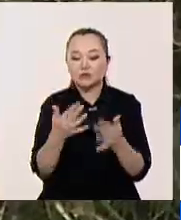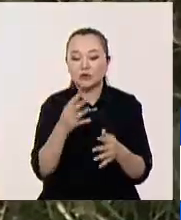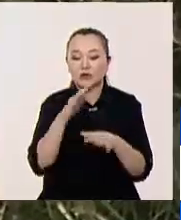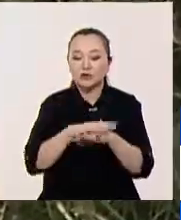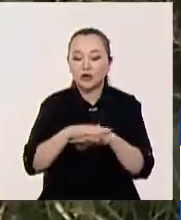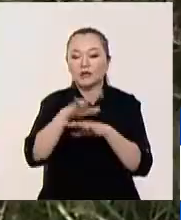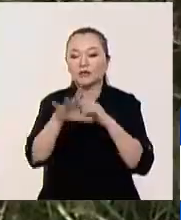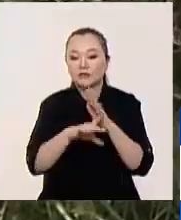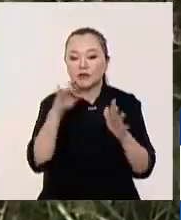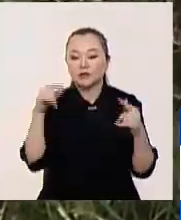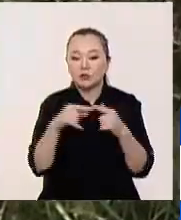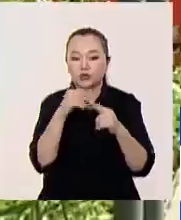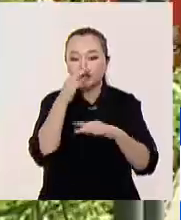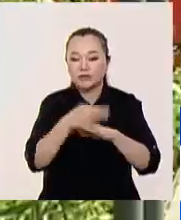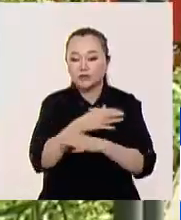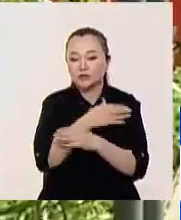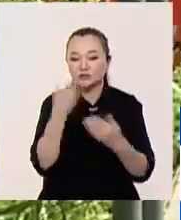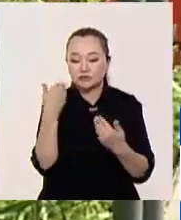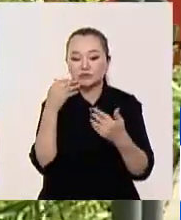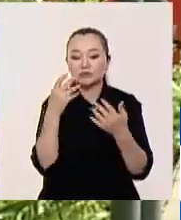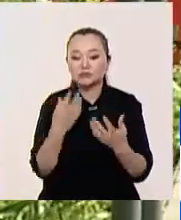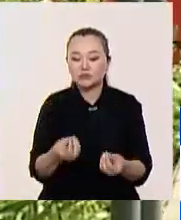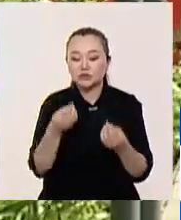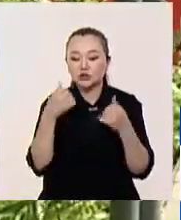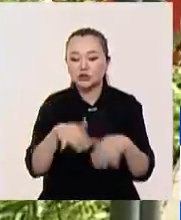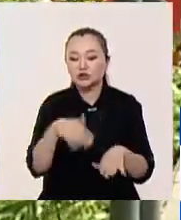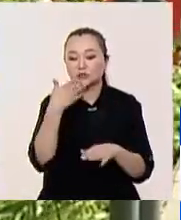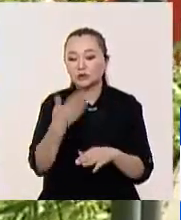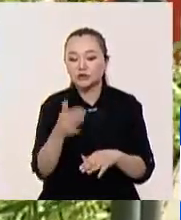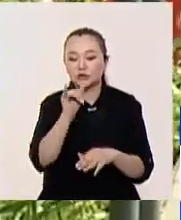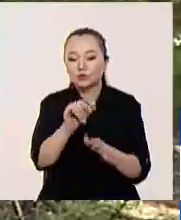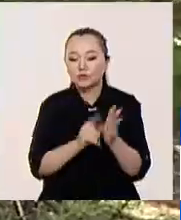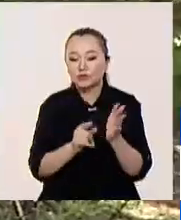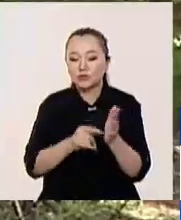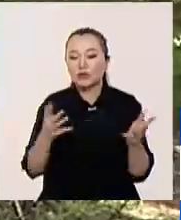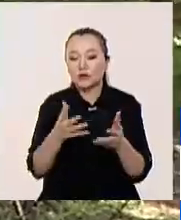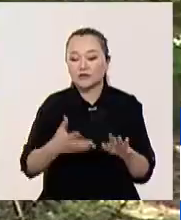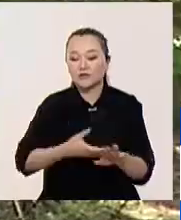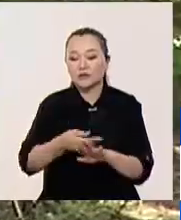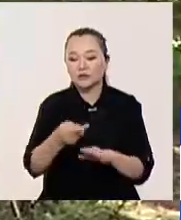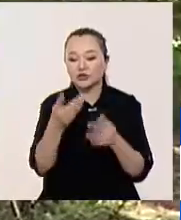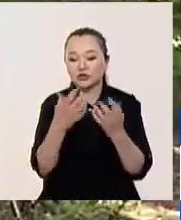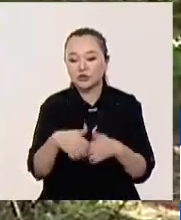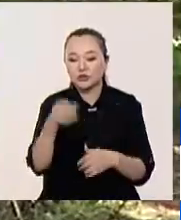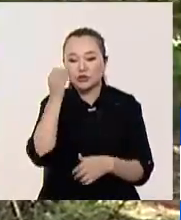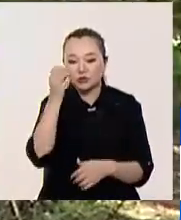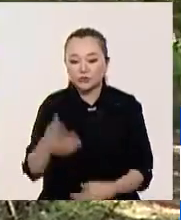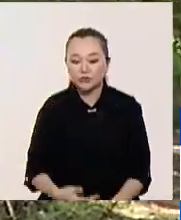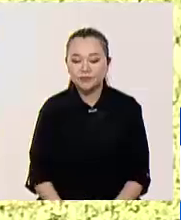народные избранники точных цифр не называют. Между тем, мы решили спросить у пенсионеров, какие выплаты они считают